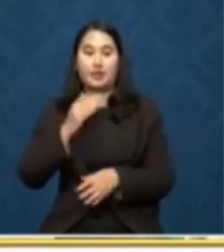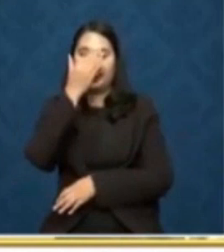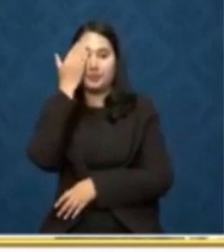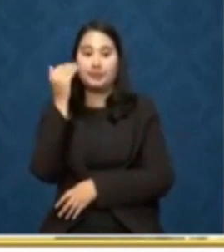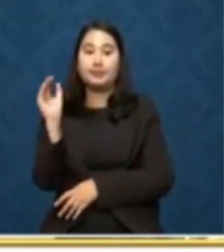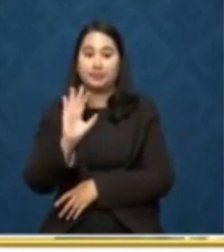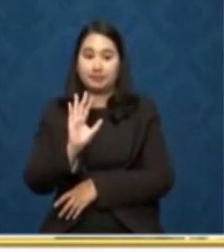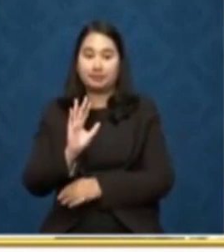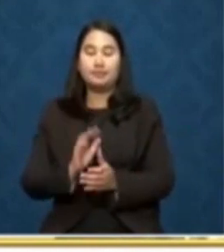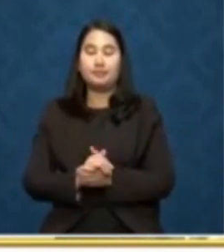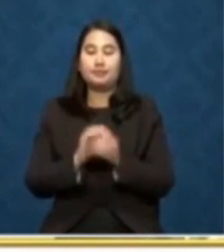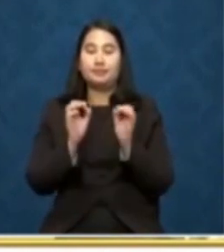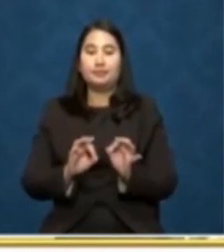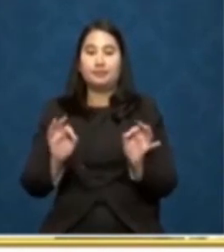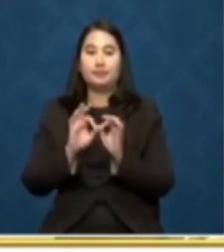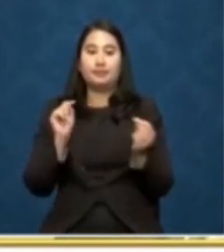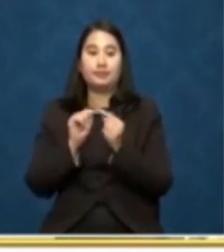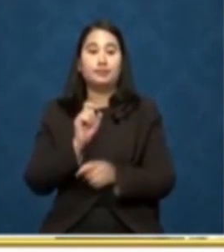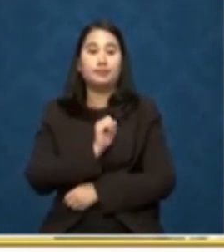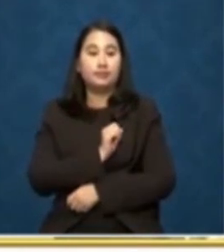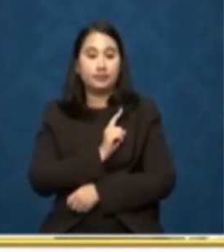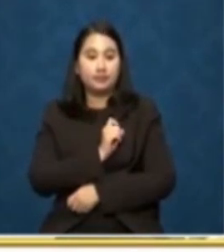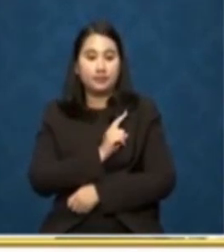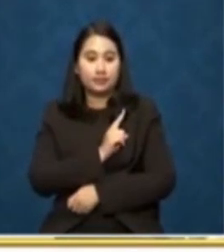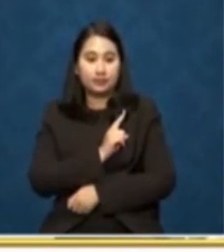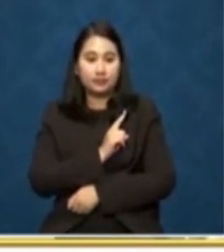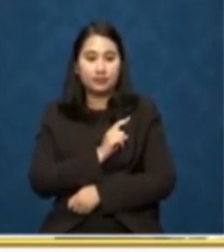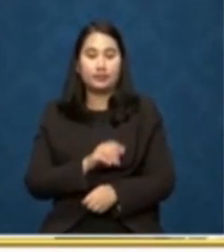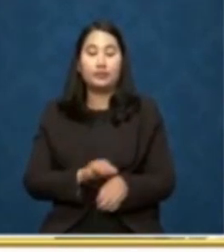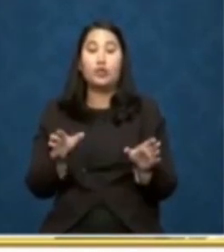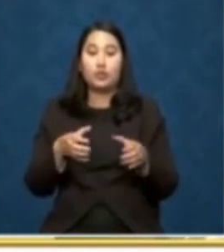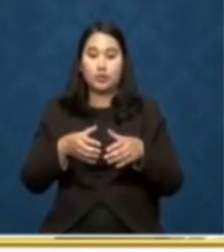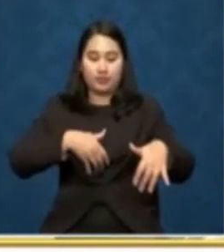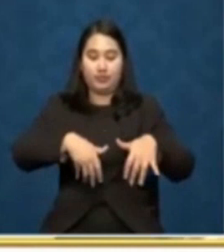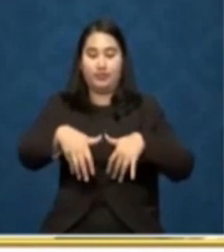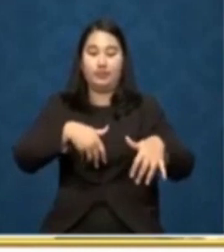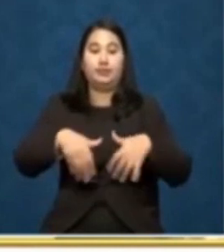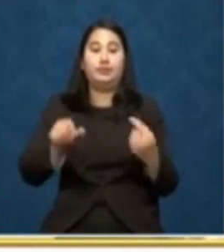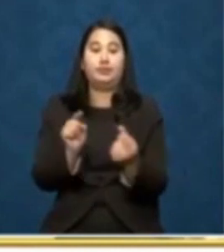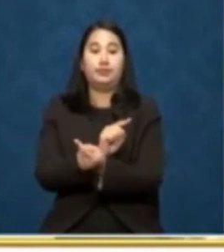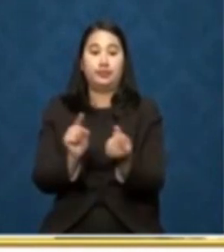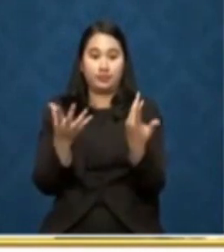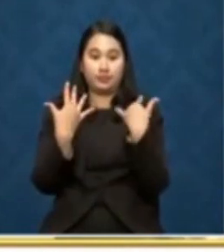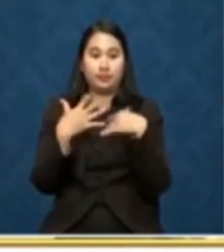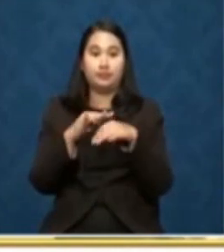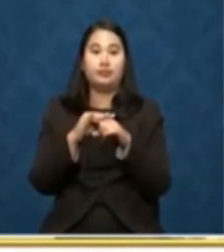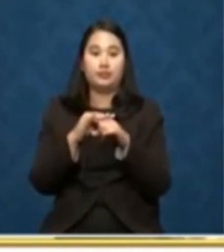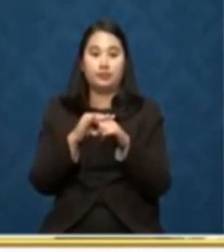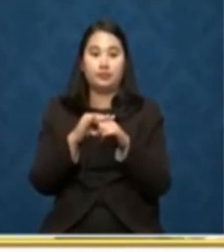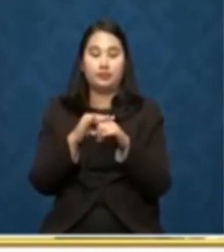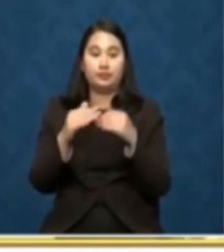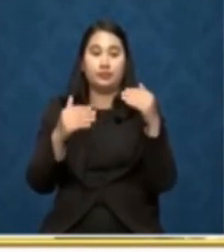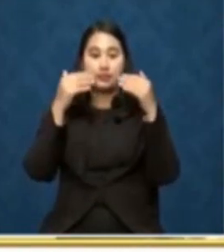ต้องไมลือม reactoransันมีทงมิติทั้งสัสนาที่ผู้คนต่สัสนกจะอยู่ร่มกันในสัคมภาหวัฒนธรม